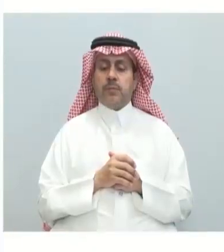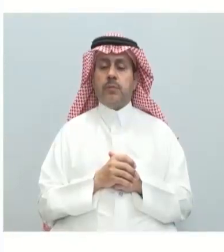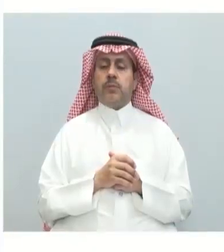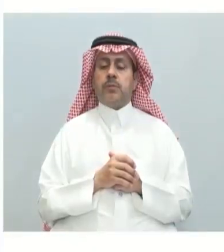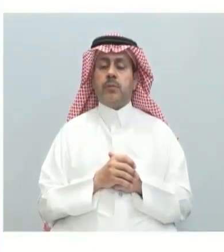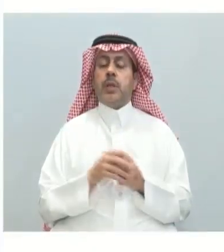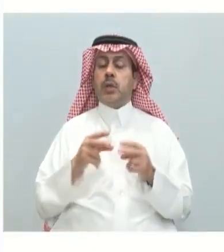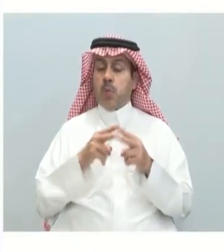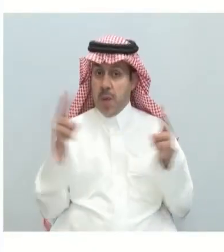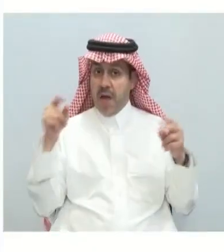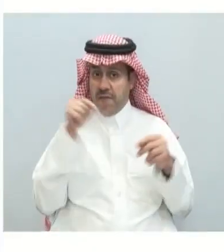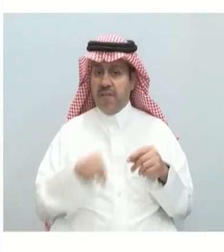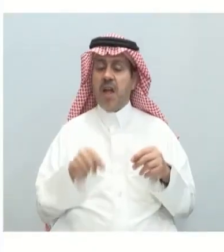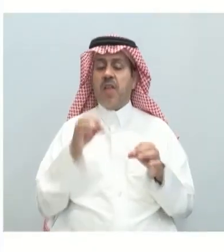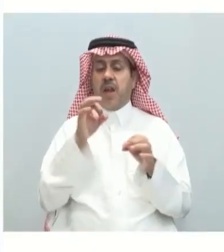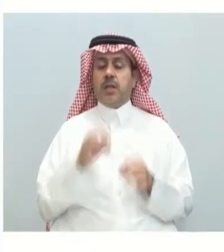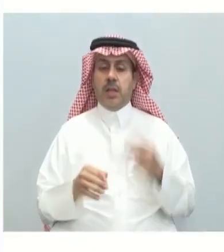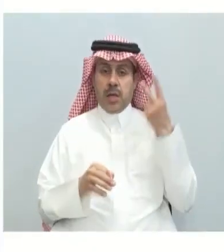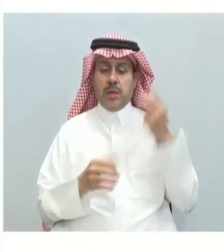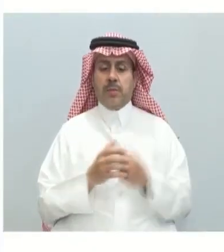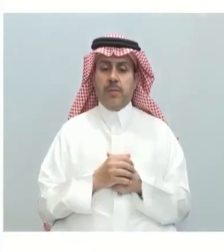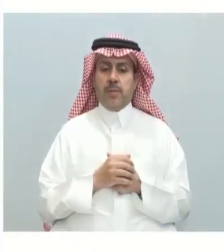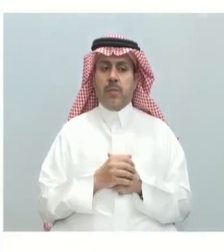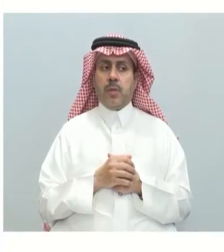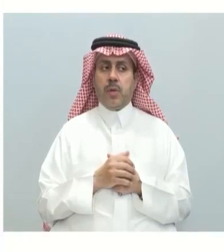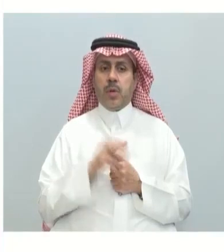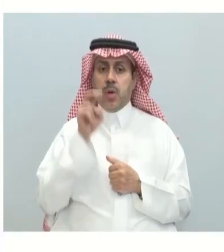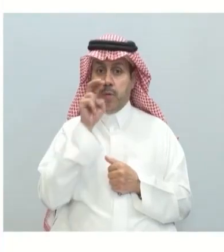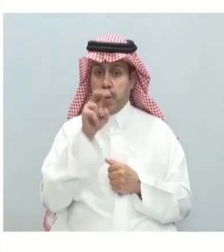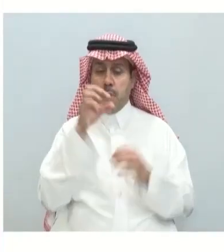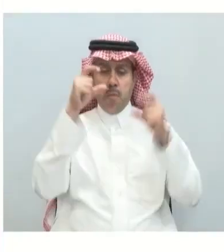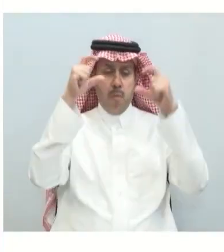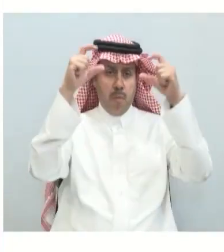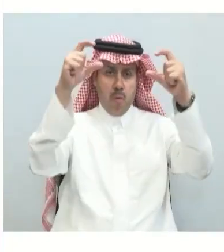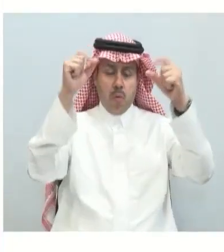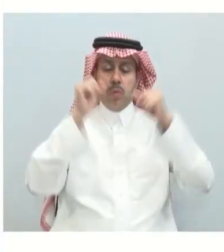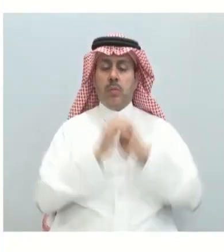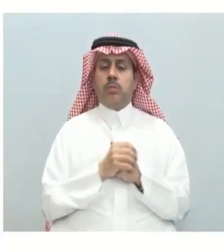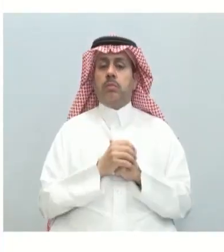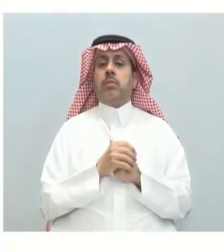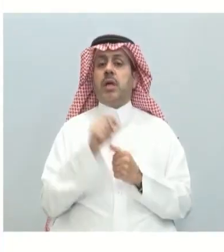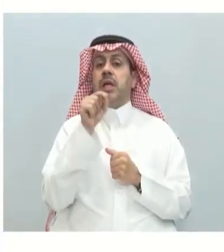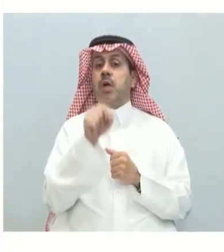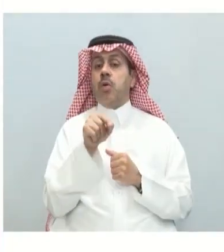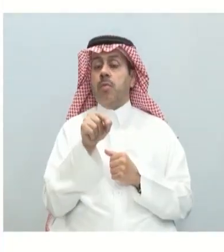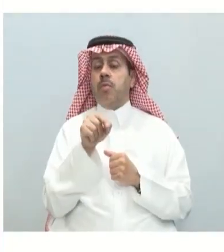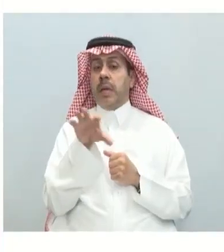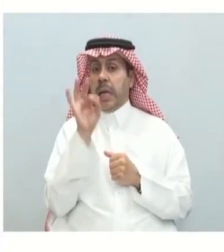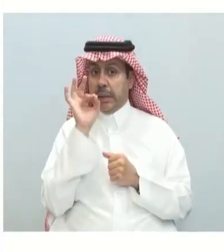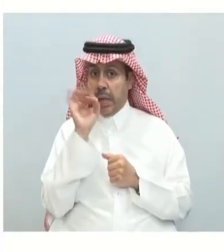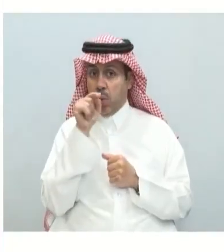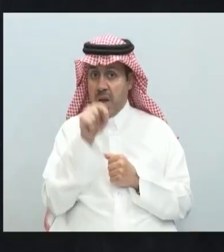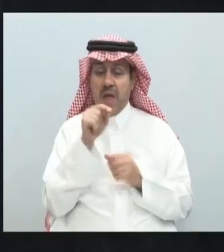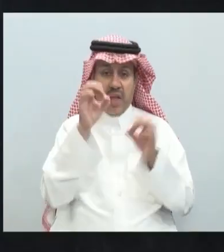بالقبيلة البيان لهاتين الايتين فنقف واياكم على الموضوع الذي يمكن ان نختاره